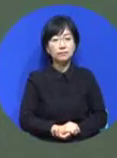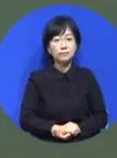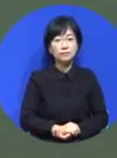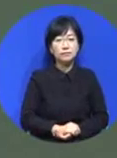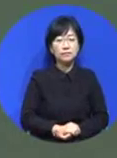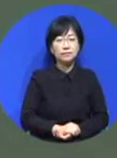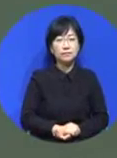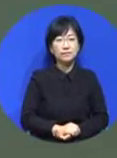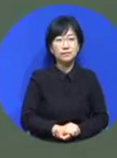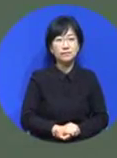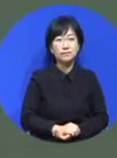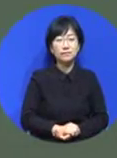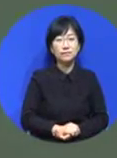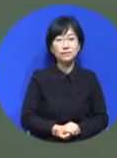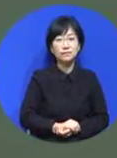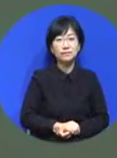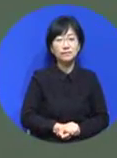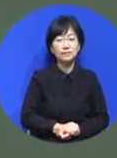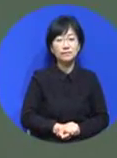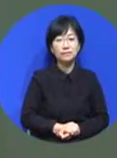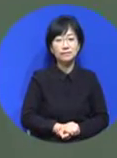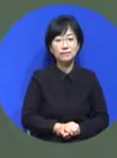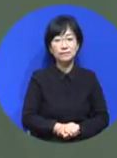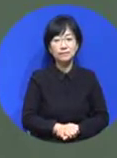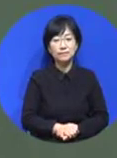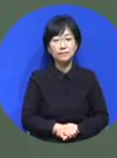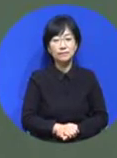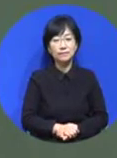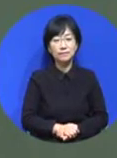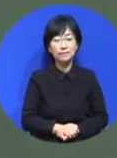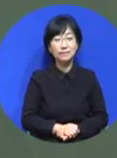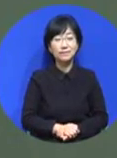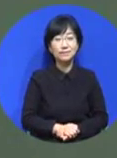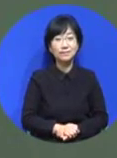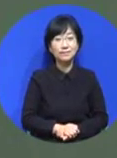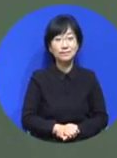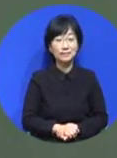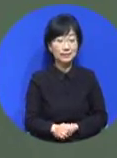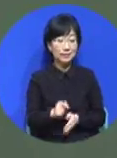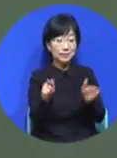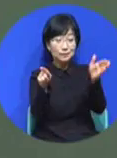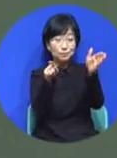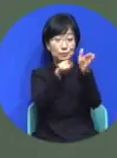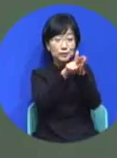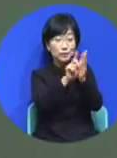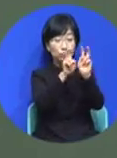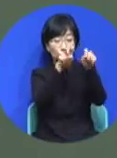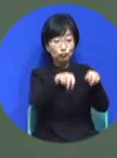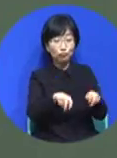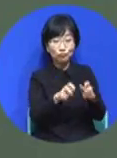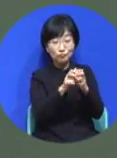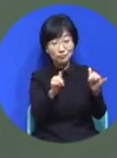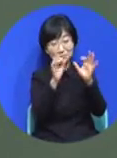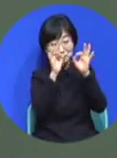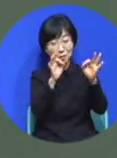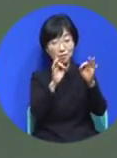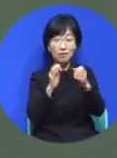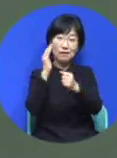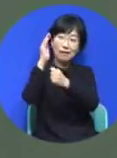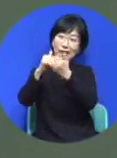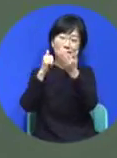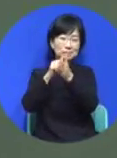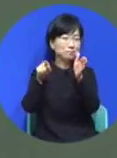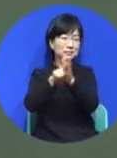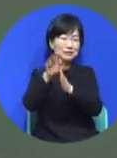예, 사실은 그 이 불신자들을 보면요, 하나님 안 믿거든요. When you look at non-believers, they don't believe in